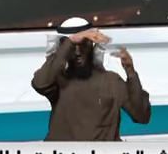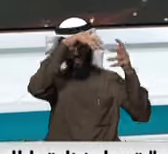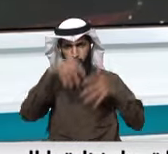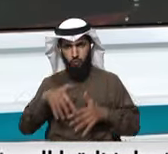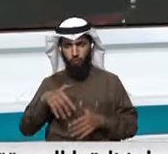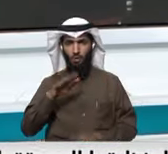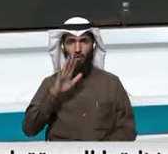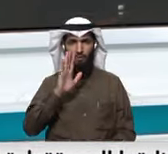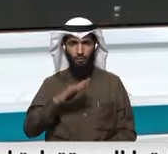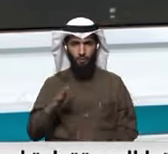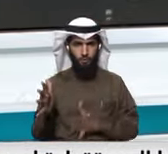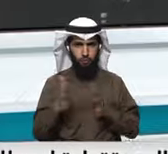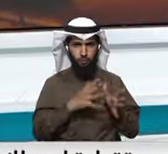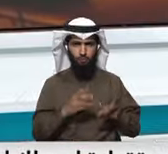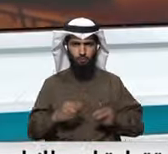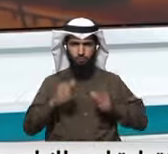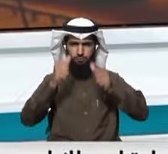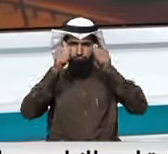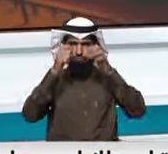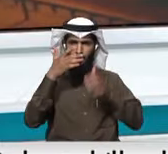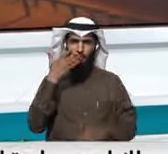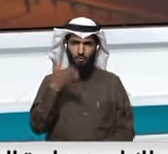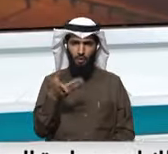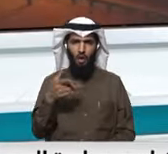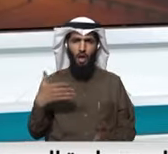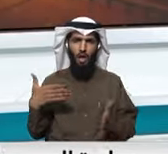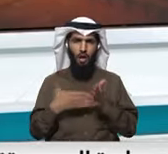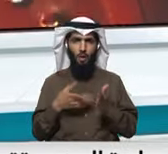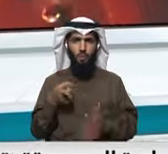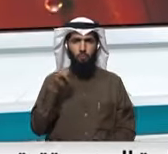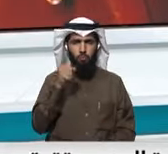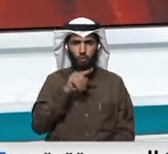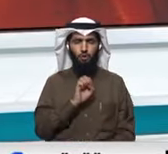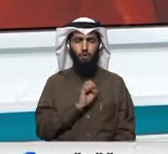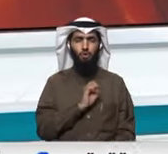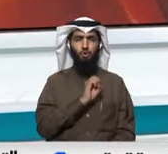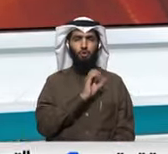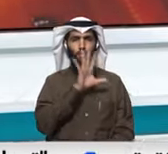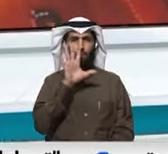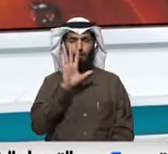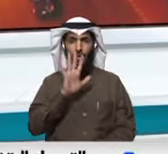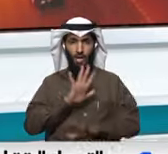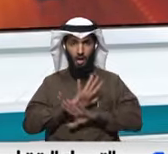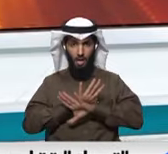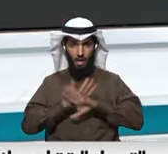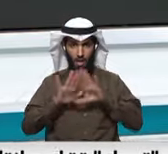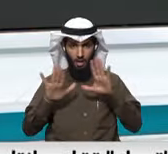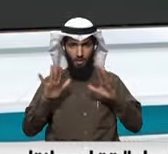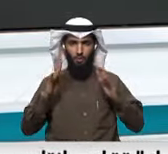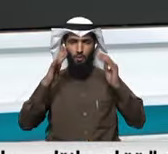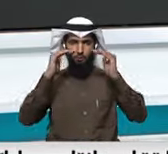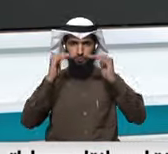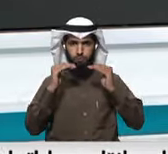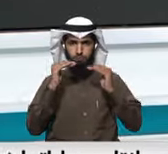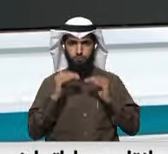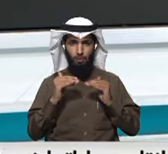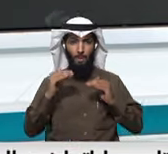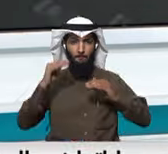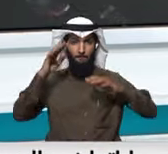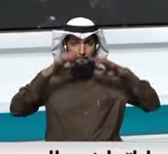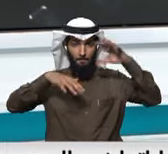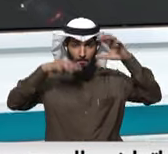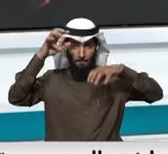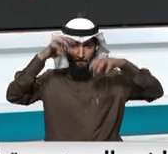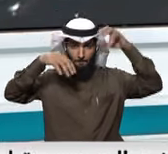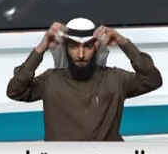راح تكون موجوده ويانا الليله وحتى ساعات الصباح الاولى من يوم الغد بعد ذلك تبدا بالتراجع تدريجيا فرص الامطار راح تكون موجوده